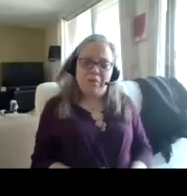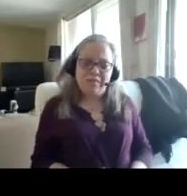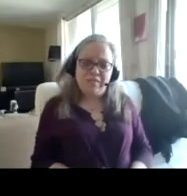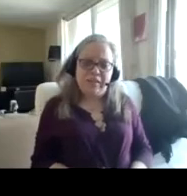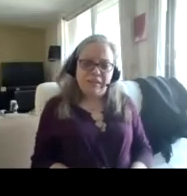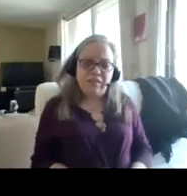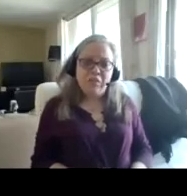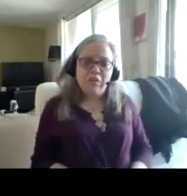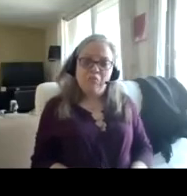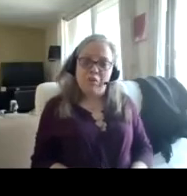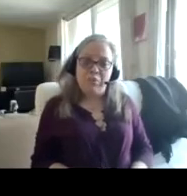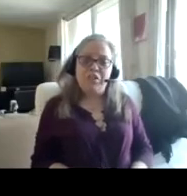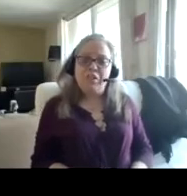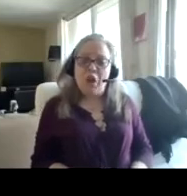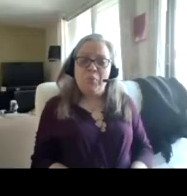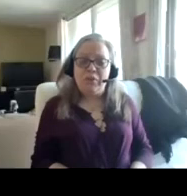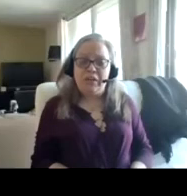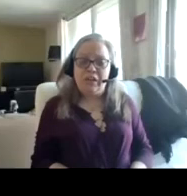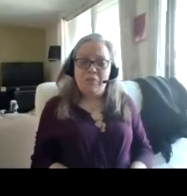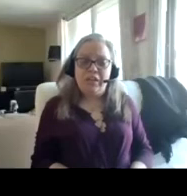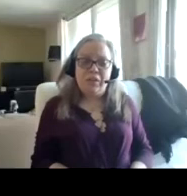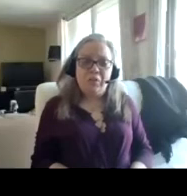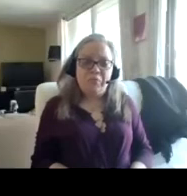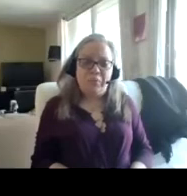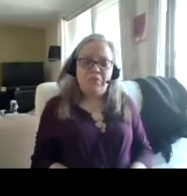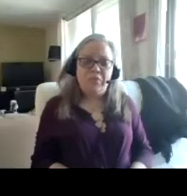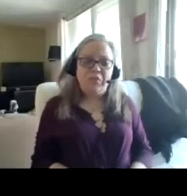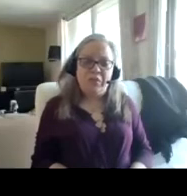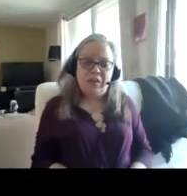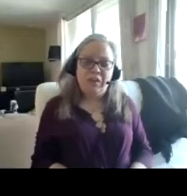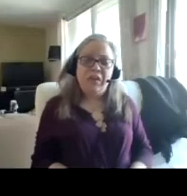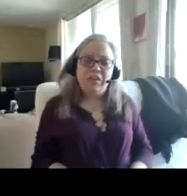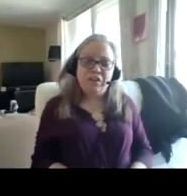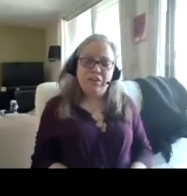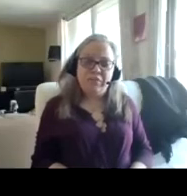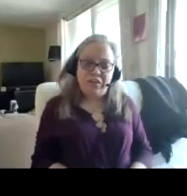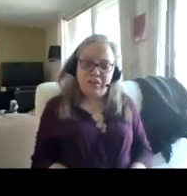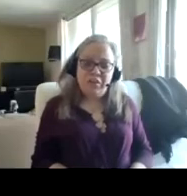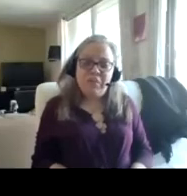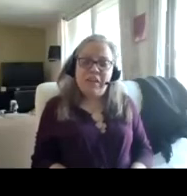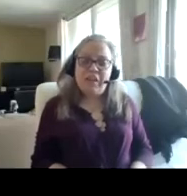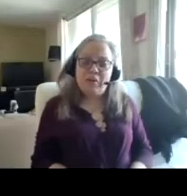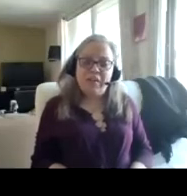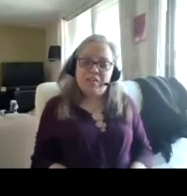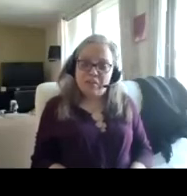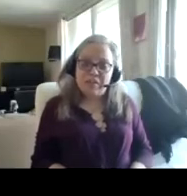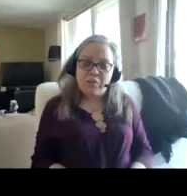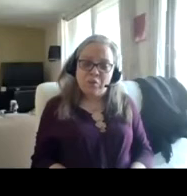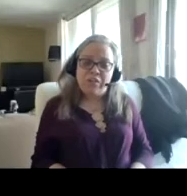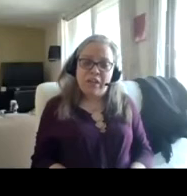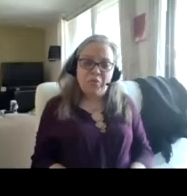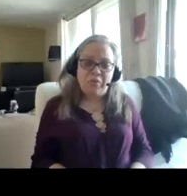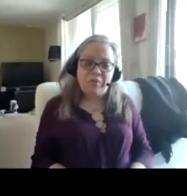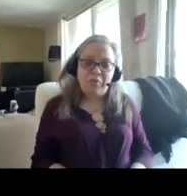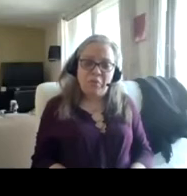chercher des réponses pour répondre à vos questions suite à cette activité. Alors, on apprécie la possibilité de